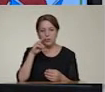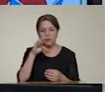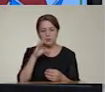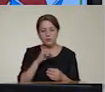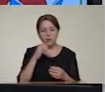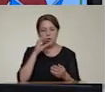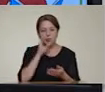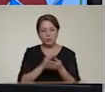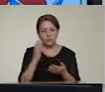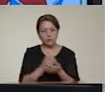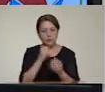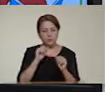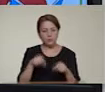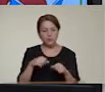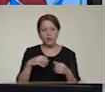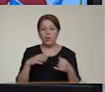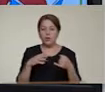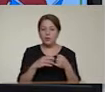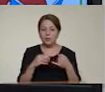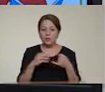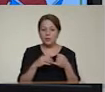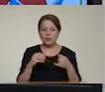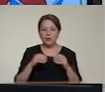Yer harakatida unga yondosh bo'lgan